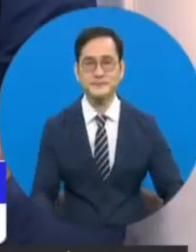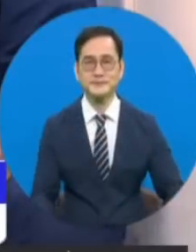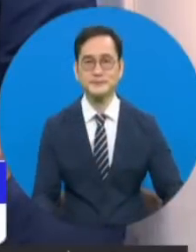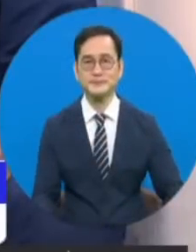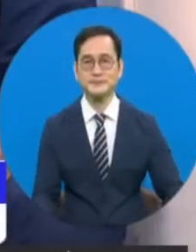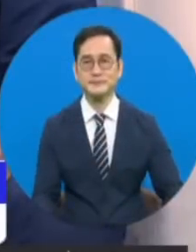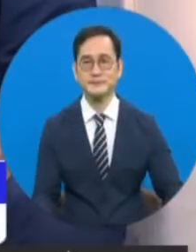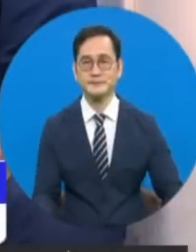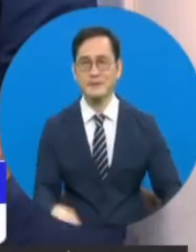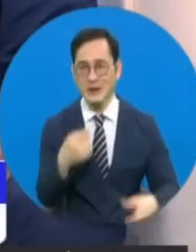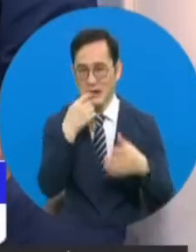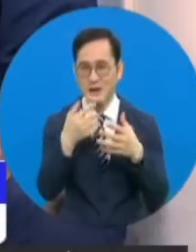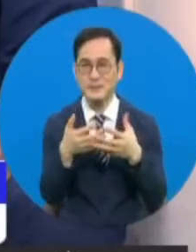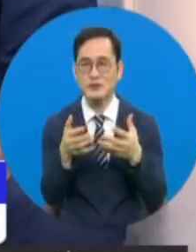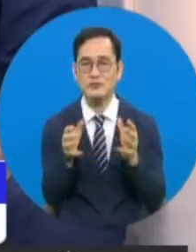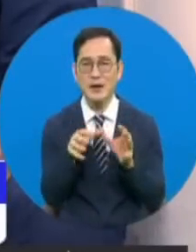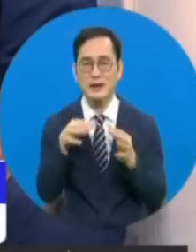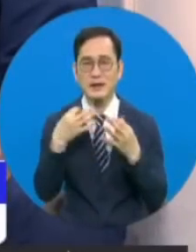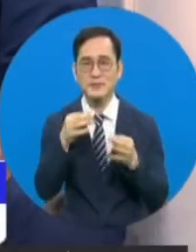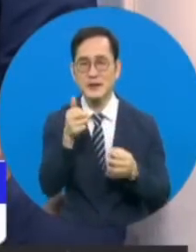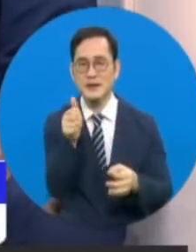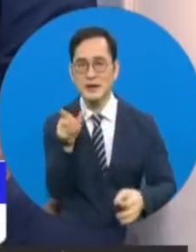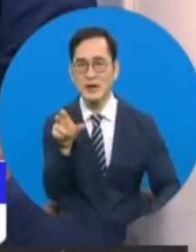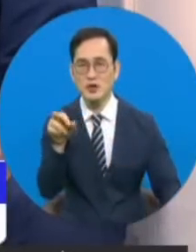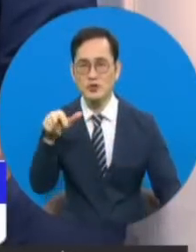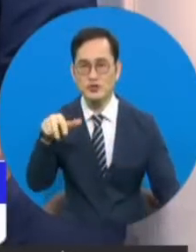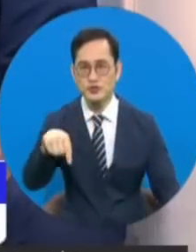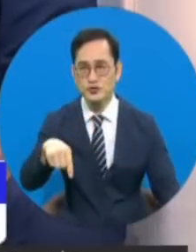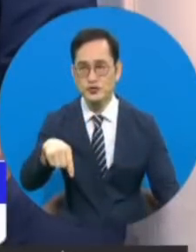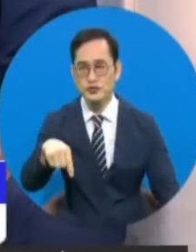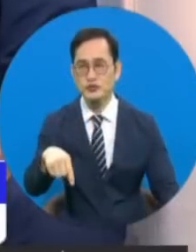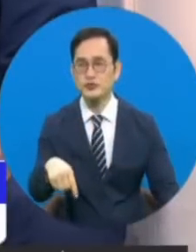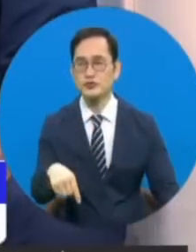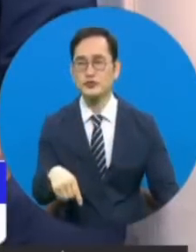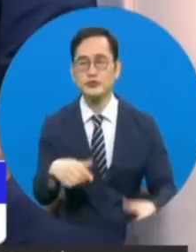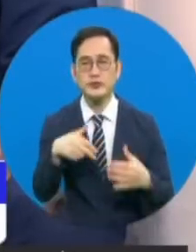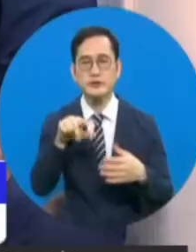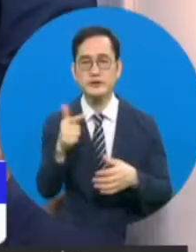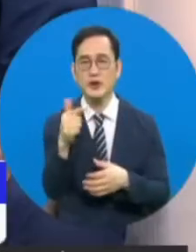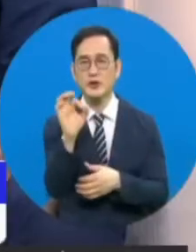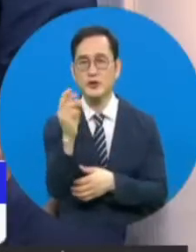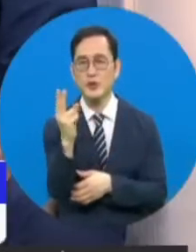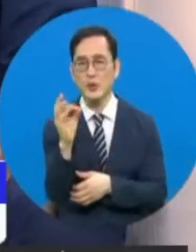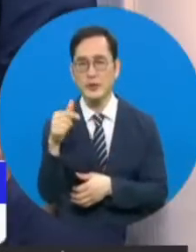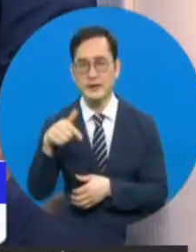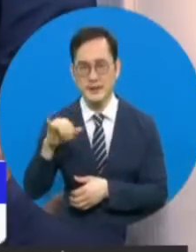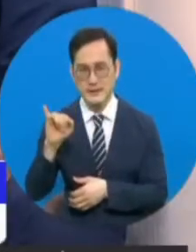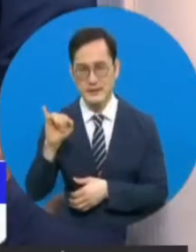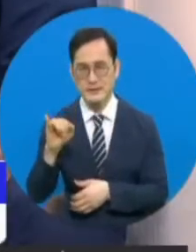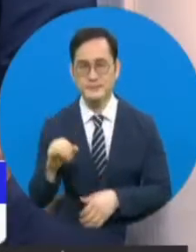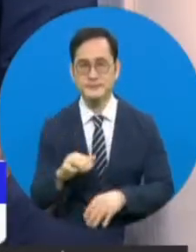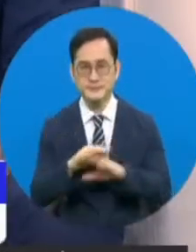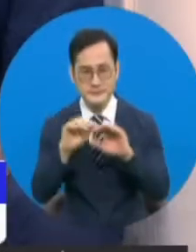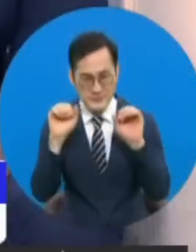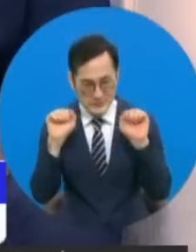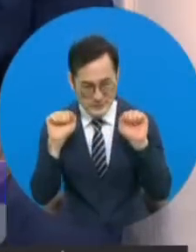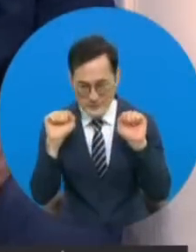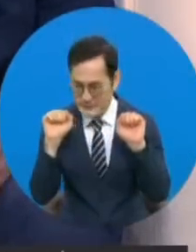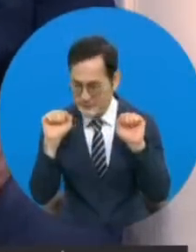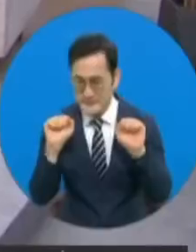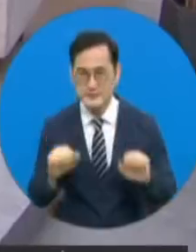돌직구스 4장이자 서울시 정부 부시장은 여기만 민주당의 김형주 의원 그리고 민주당의 젊은 피 희망 전용기 의원 나왔습니다 어서